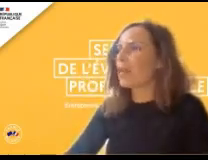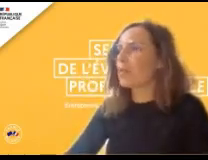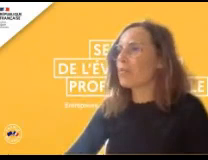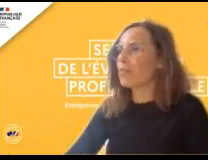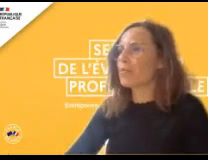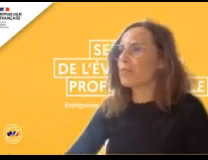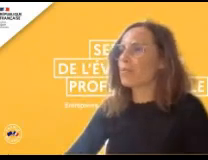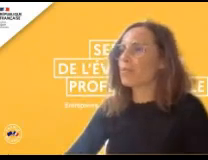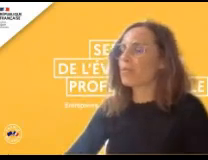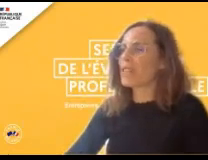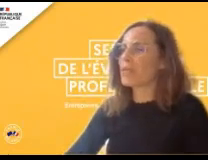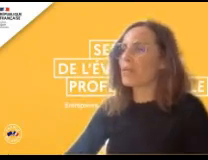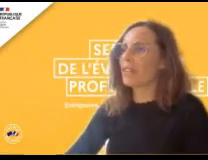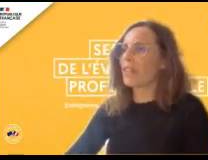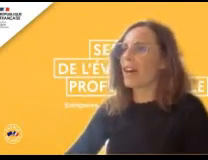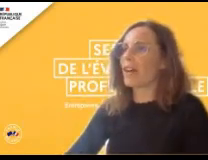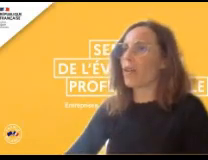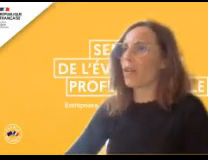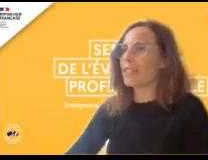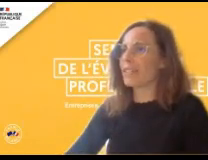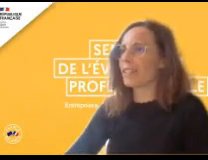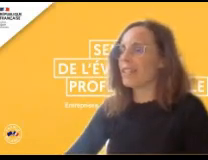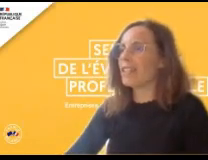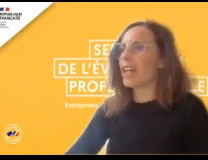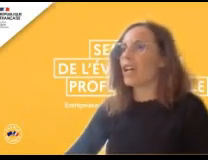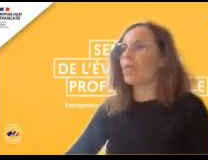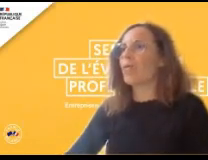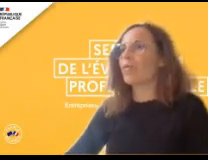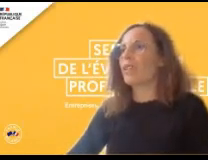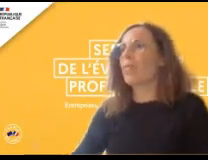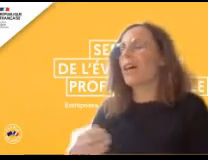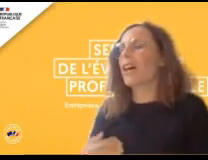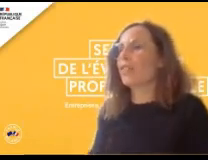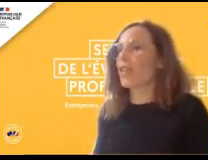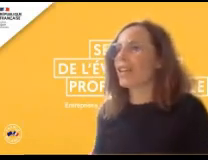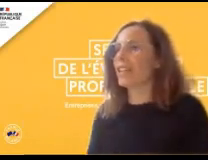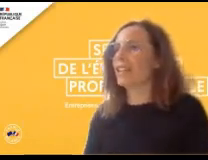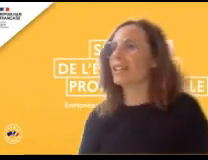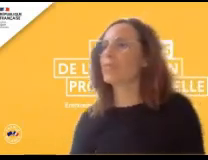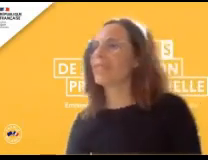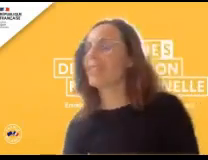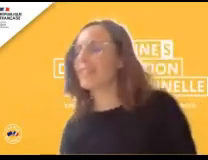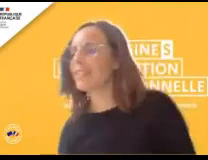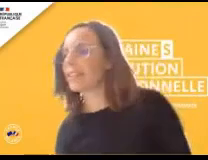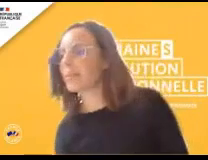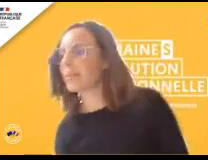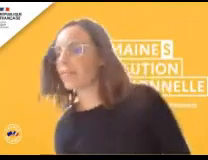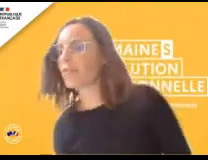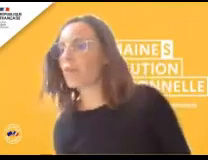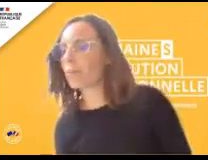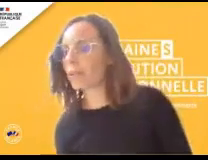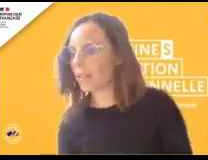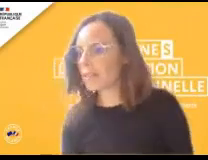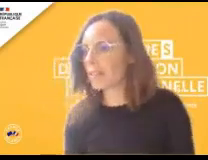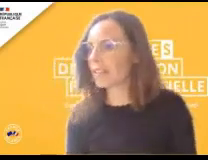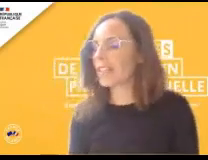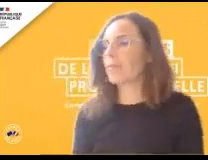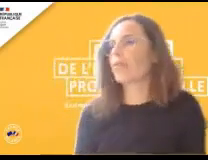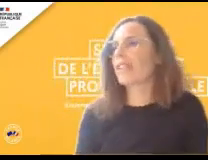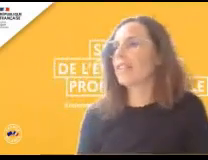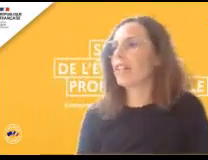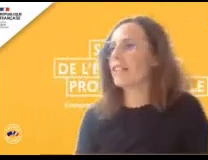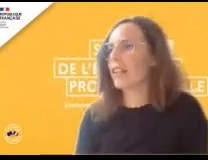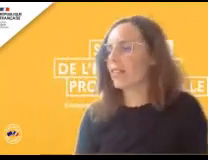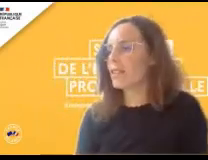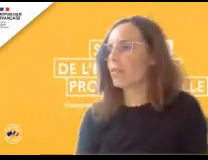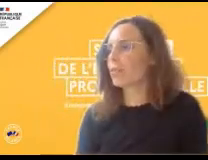Donc, pour parler un peu plus du réseau EVA Occitanie, donc on est l'opérateur qui a été donc désigné par France Compétences